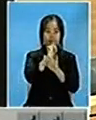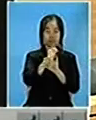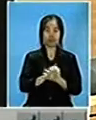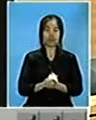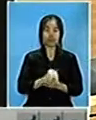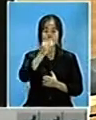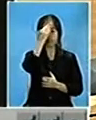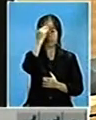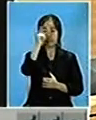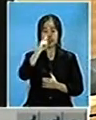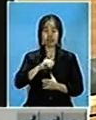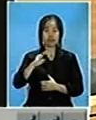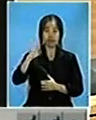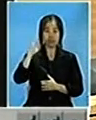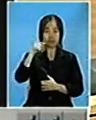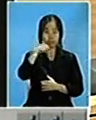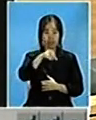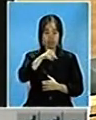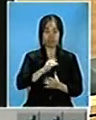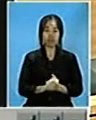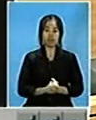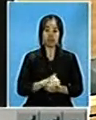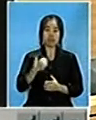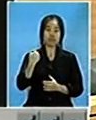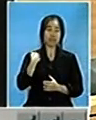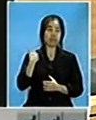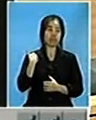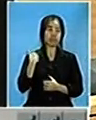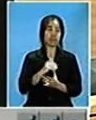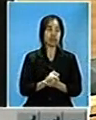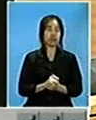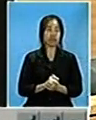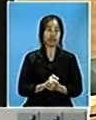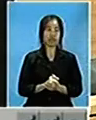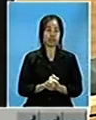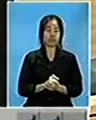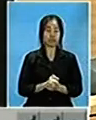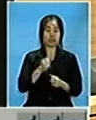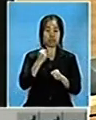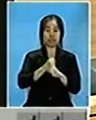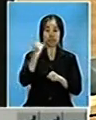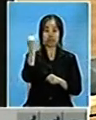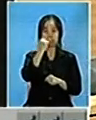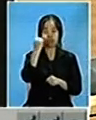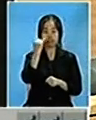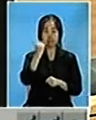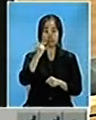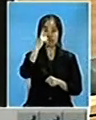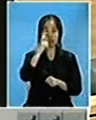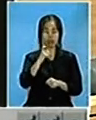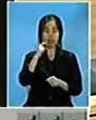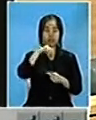ะบริษัทดังกล่าวนั้นได้ส่งมลพิษส่งผลเสียต่อสภาวะสิ่ง